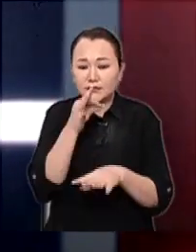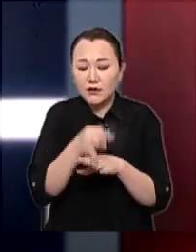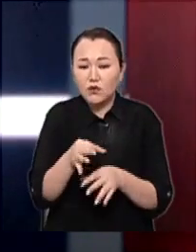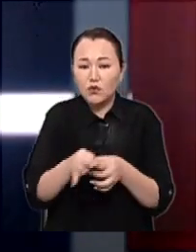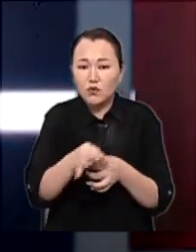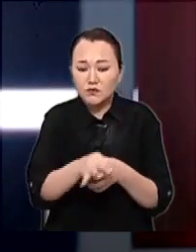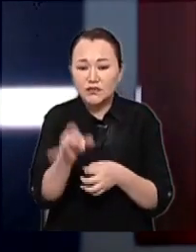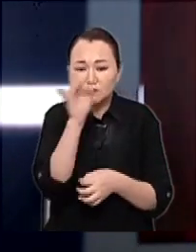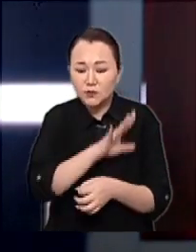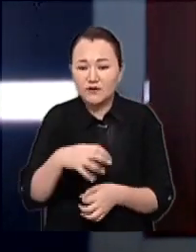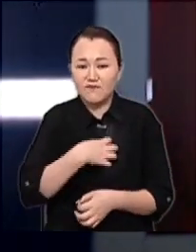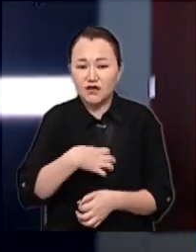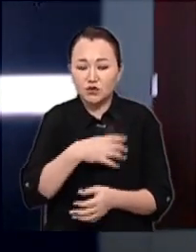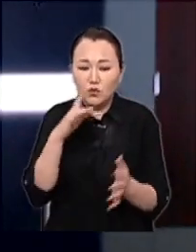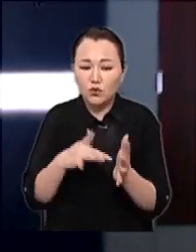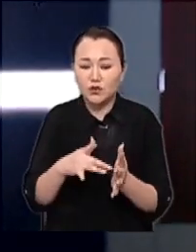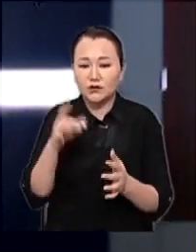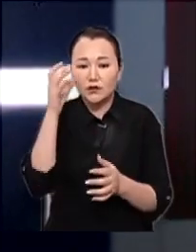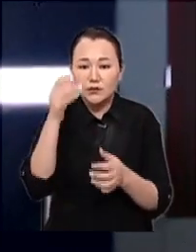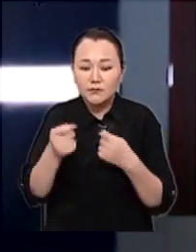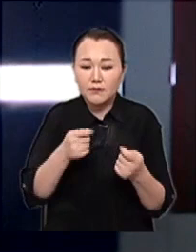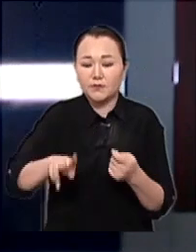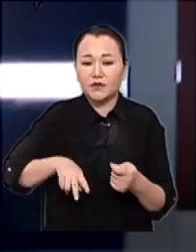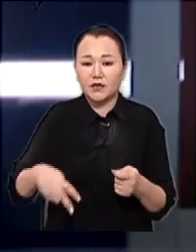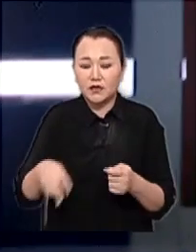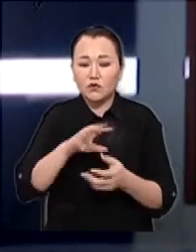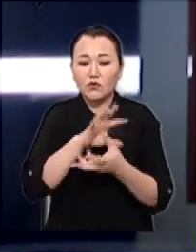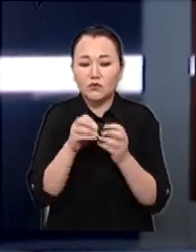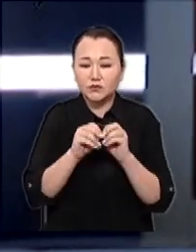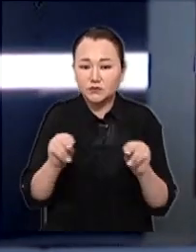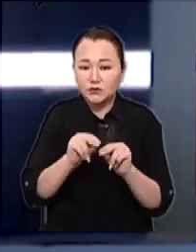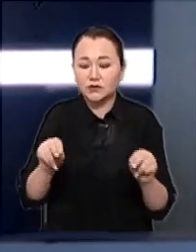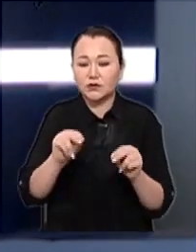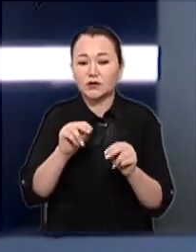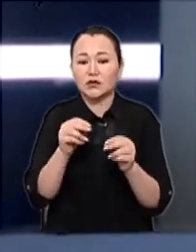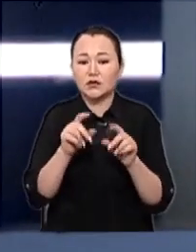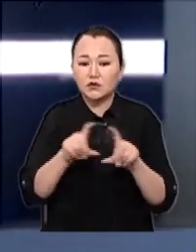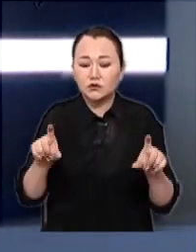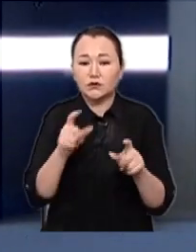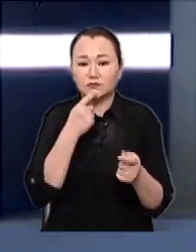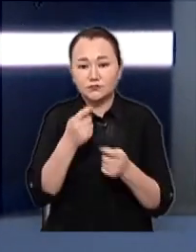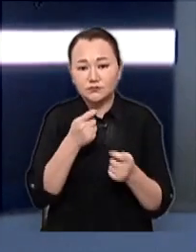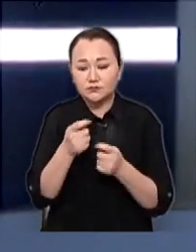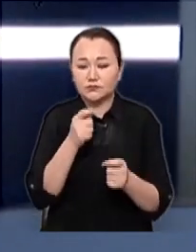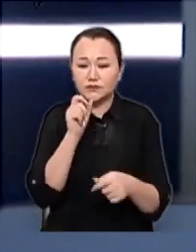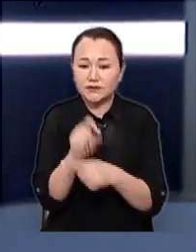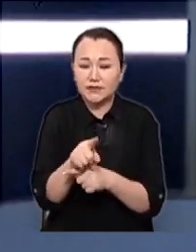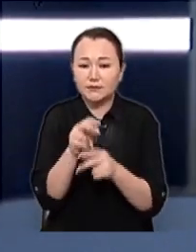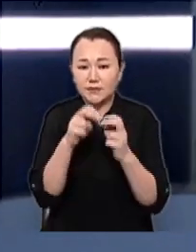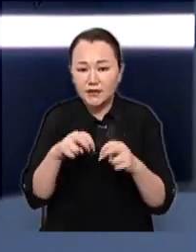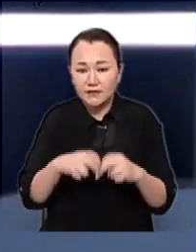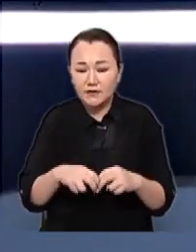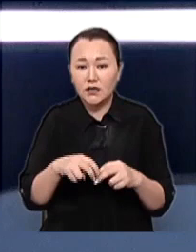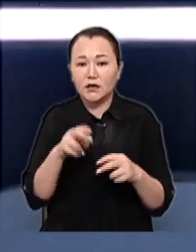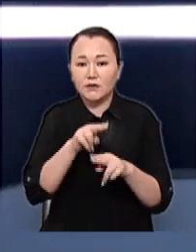мен республикалық маңызы бар қалалардың білім басқармаларына жалпы білім беретін мектептердегі сақтық шараларын тексеруді тапсырды.